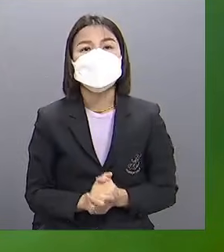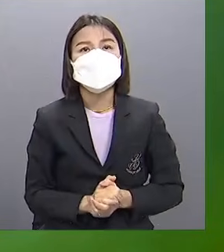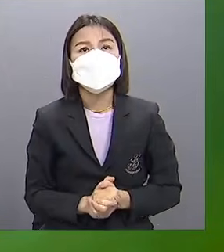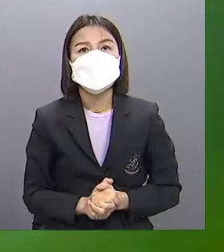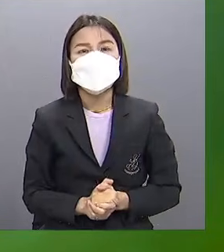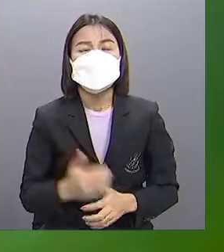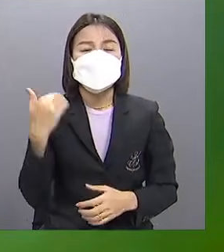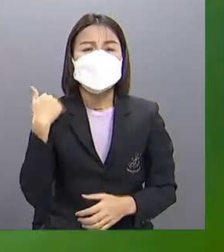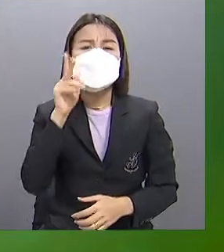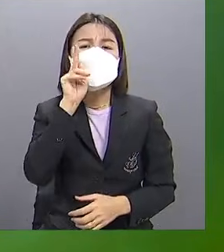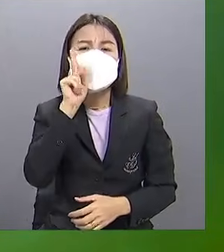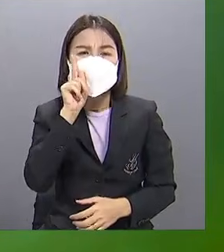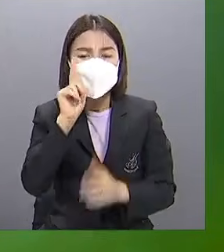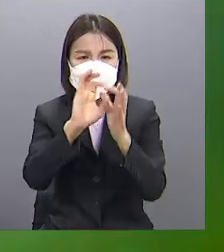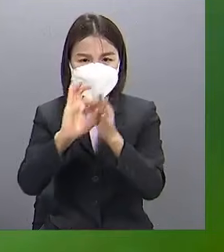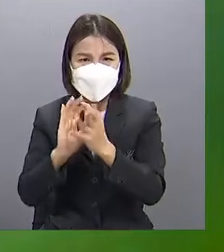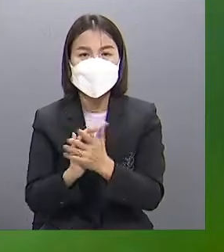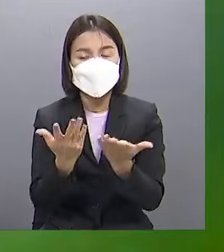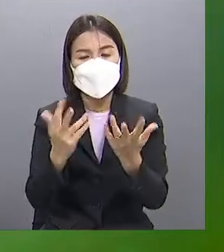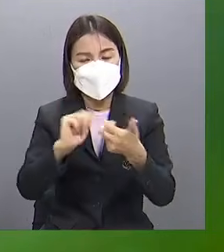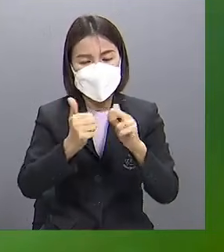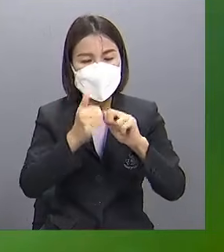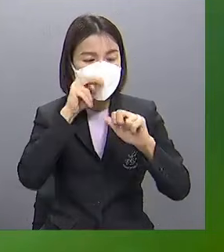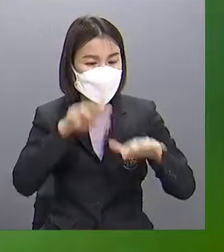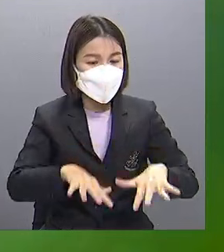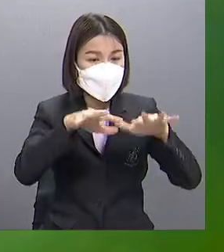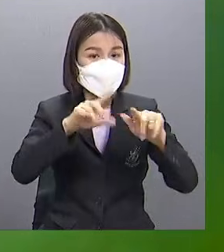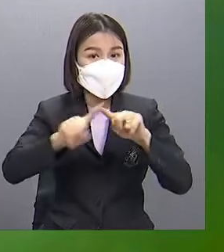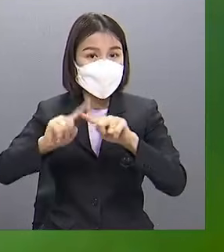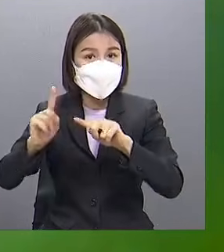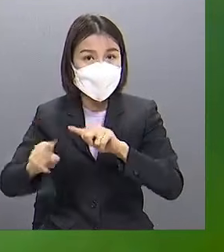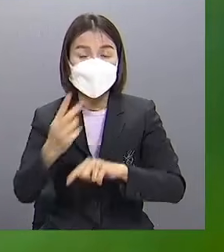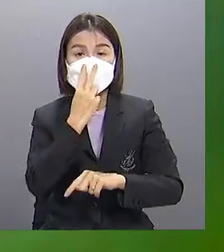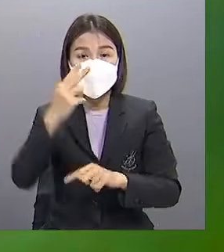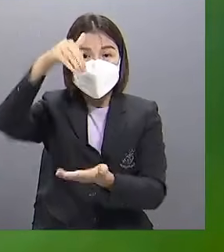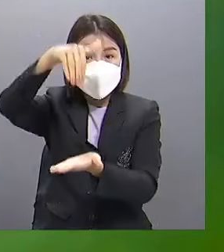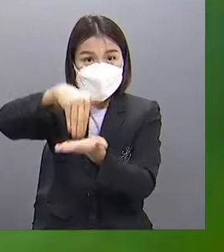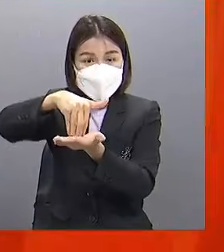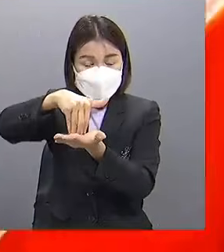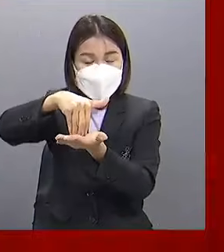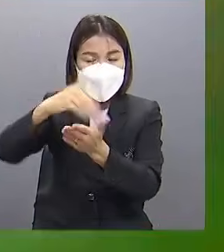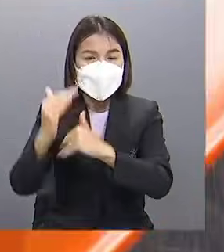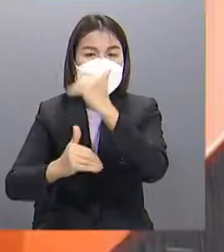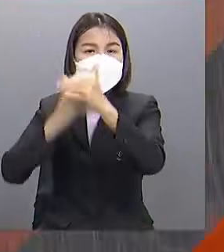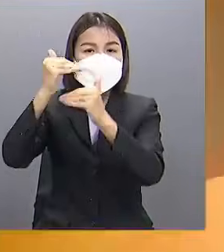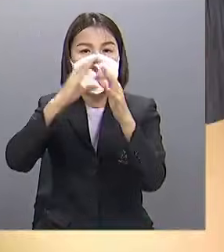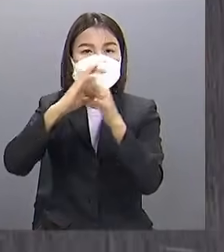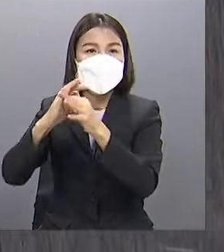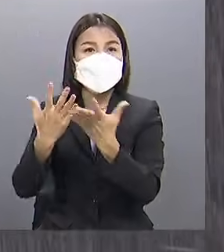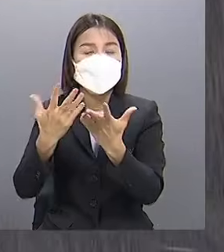ลื่อนไหวด้านภัยพิบัติที่เกิดขึ้นในหลายพื้นที่ติดตามได้จากศูนย์พัฒนาการสื่อสารด้านภัยพิบัติ